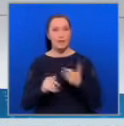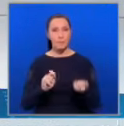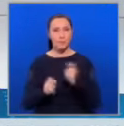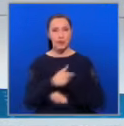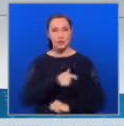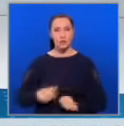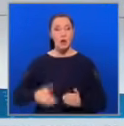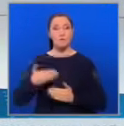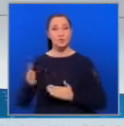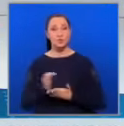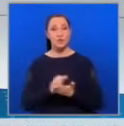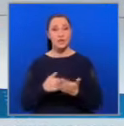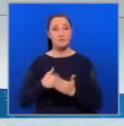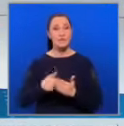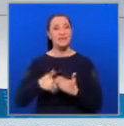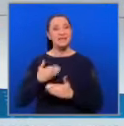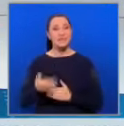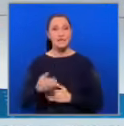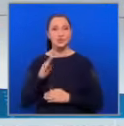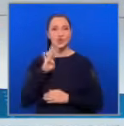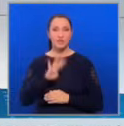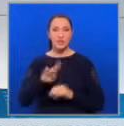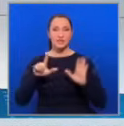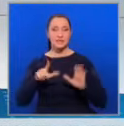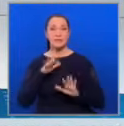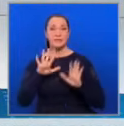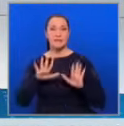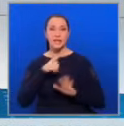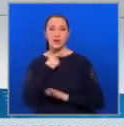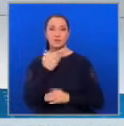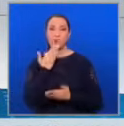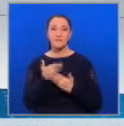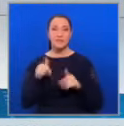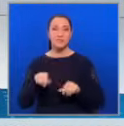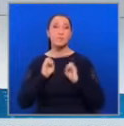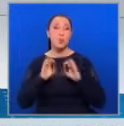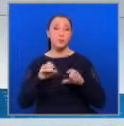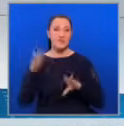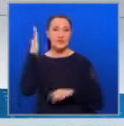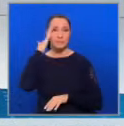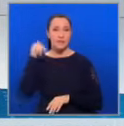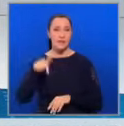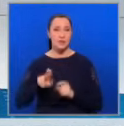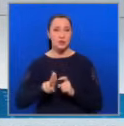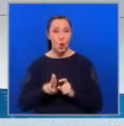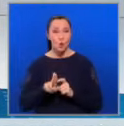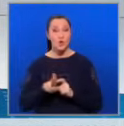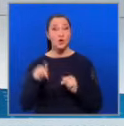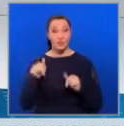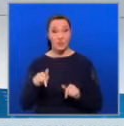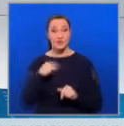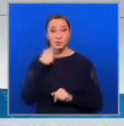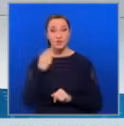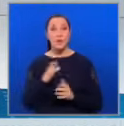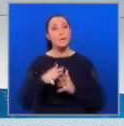в националното външно оценяване след четвърти седми и 10-ти клас обяви днес просветният министър галин цоков от тази